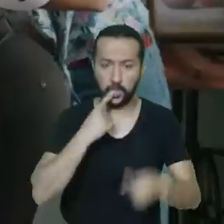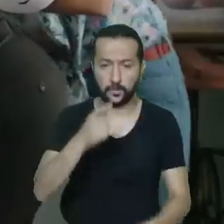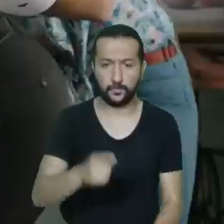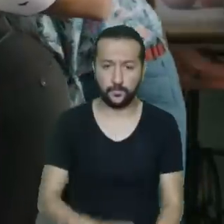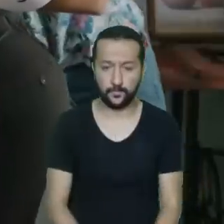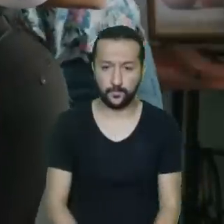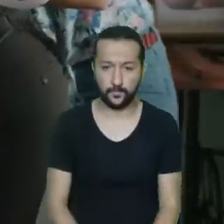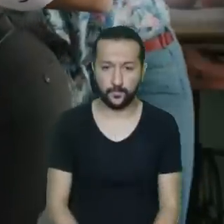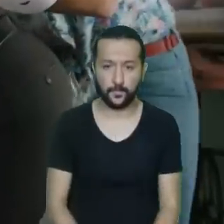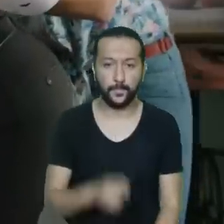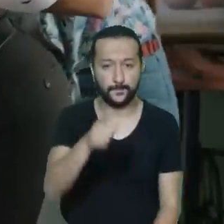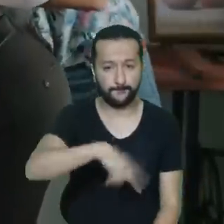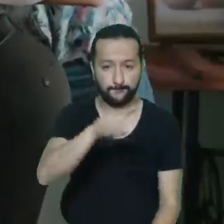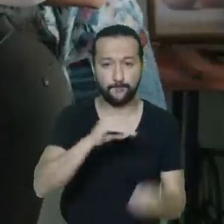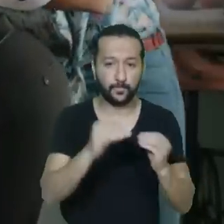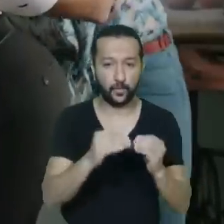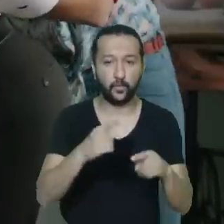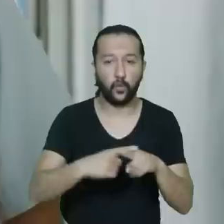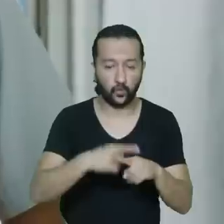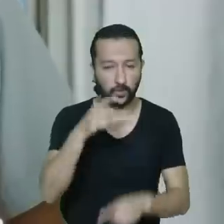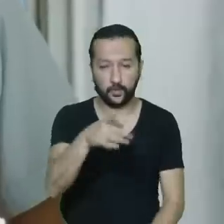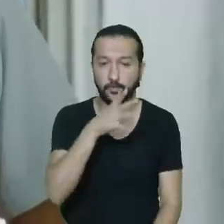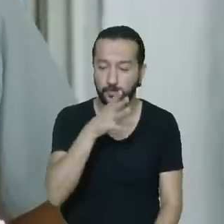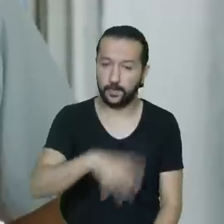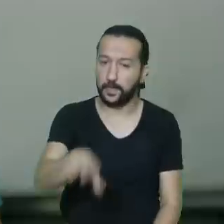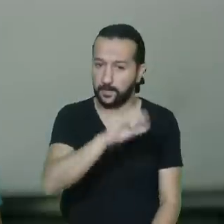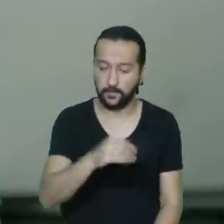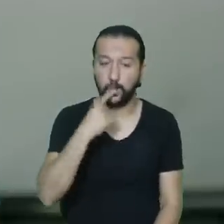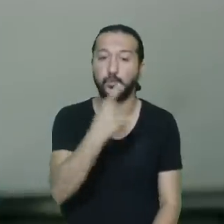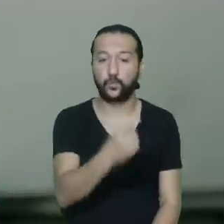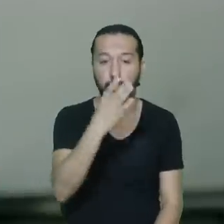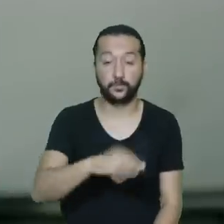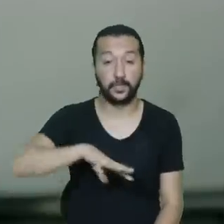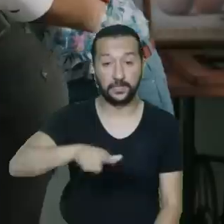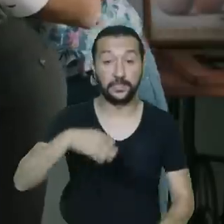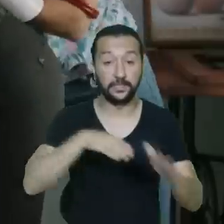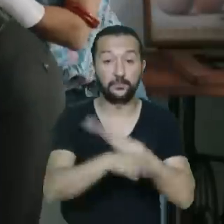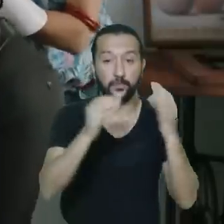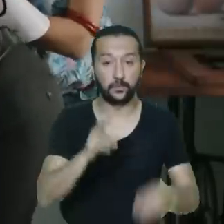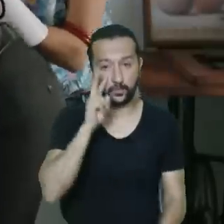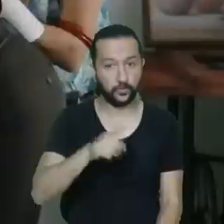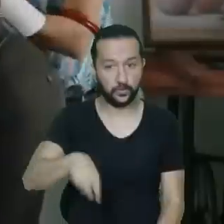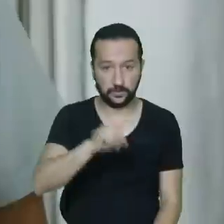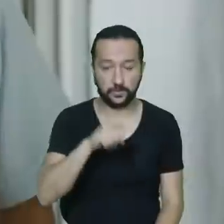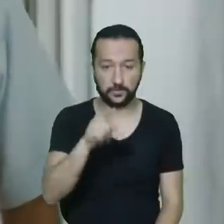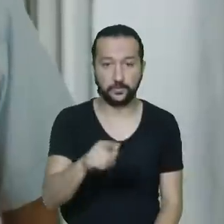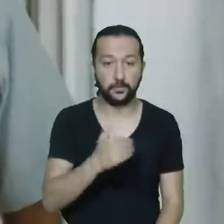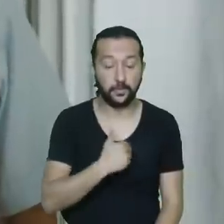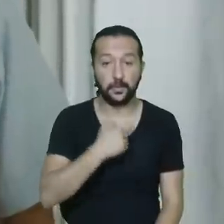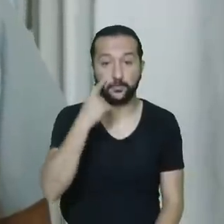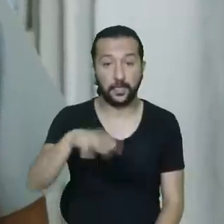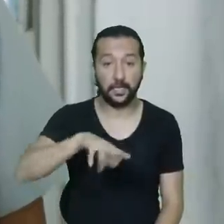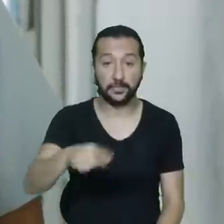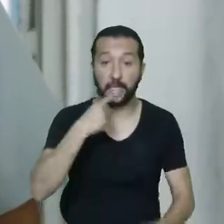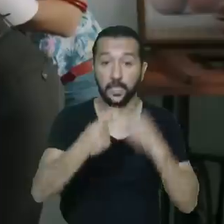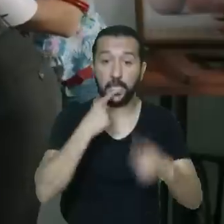bir o. Siz de suç ortasınız var. Hepinizi söyleyeceğim. Hırsız girmek ne demek göreceğiniz siz. Ben bak